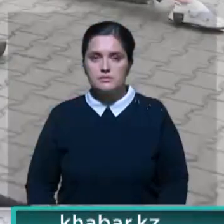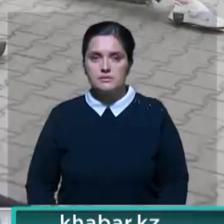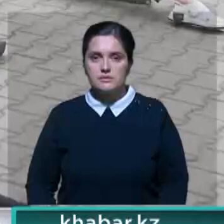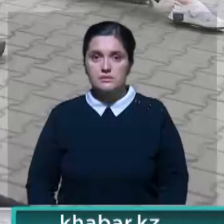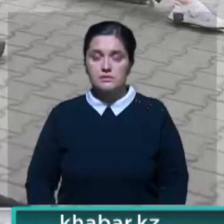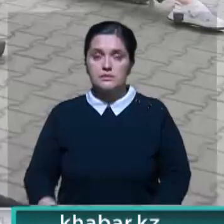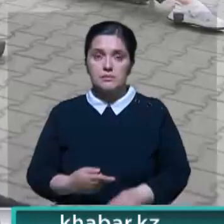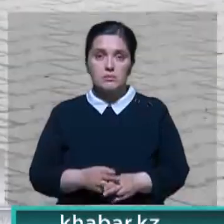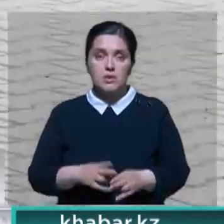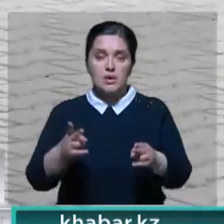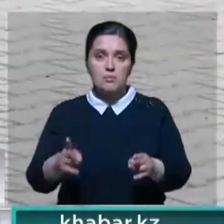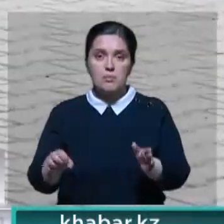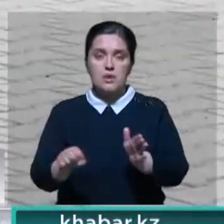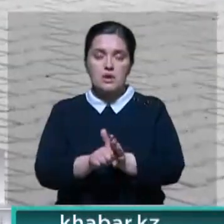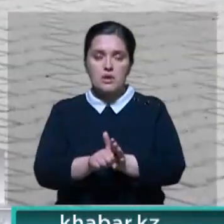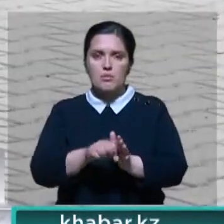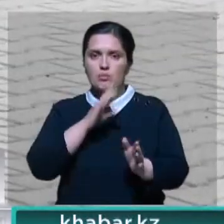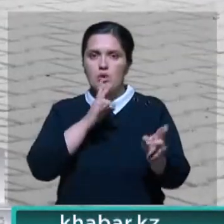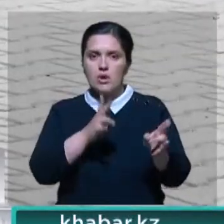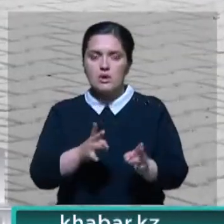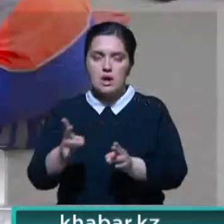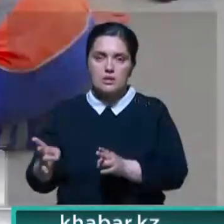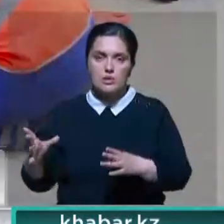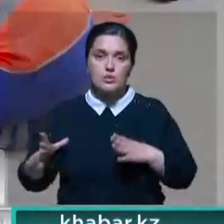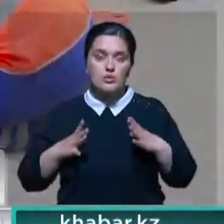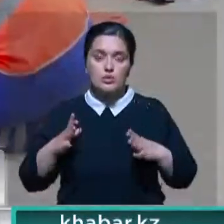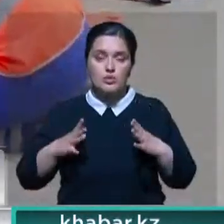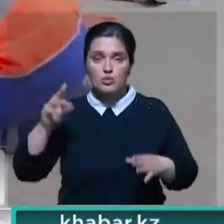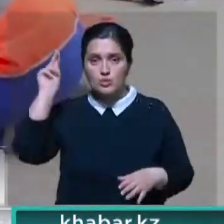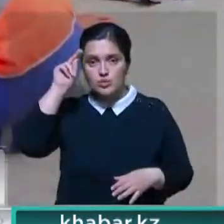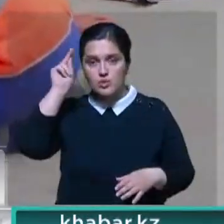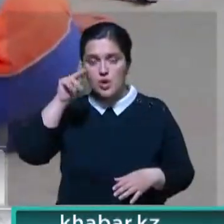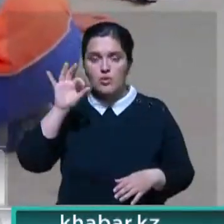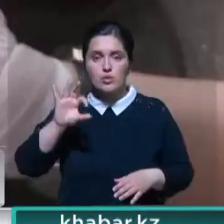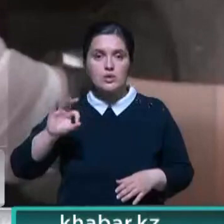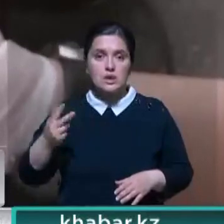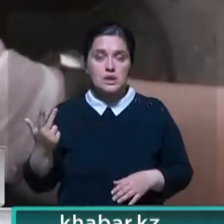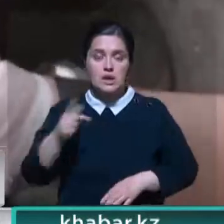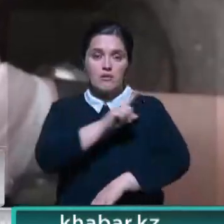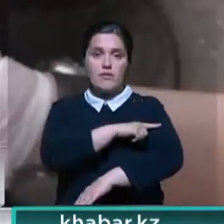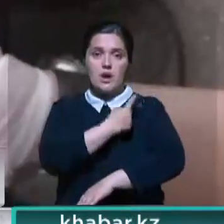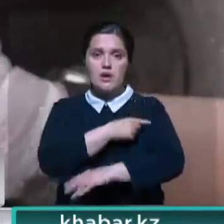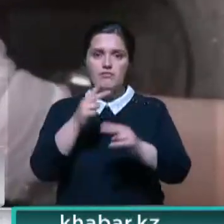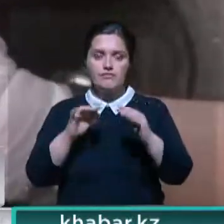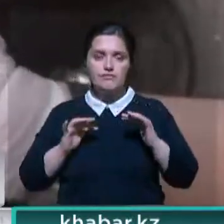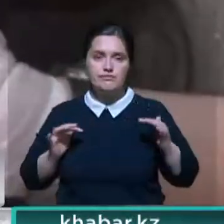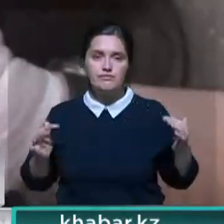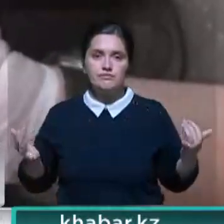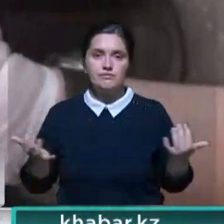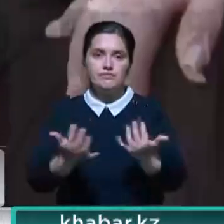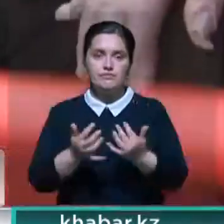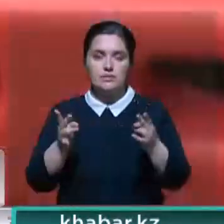Жуткая авария, здесь погибшие, десятки раненых. Жизни этих людей сейчас зависят от врачей неотложки. Очевидцы уже окружили место